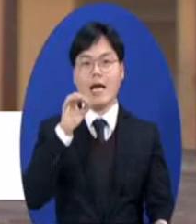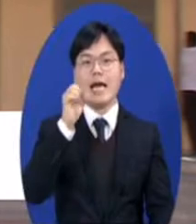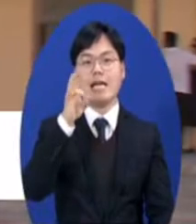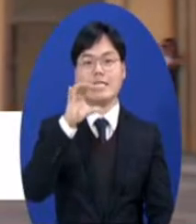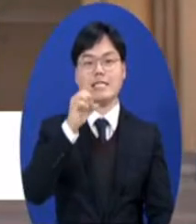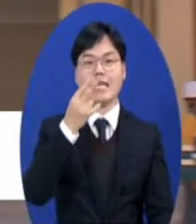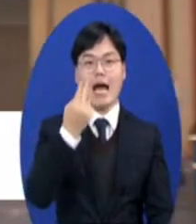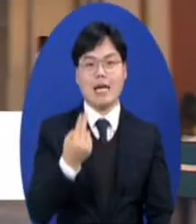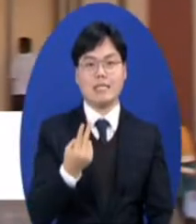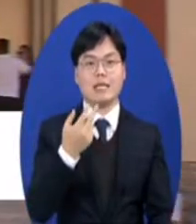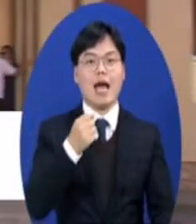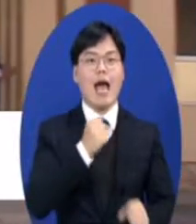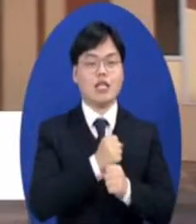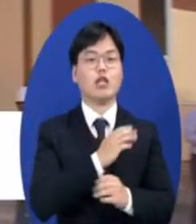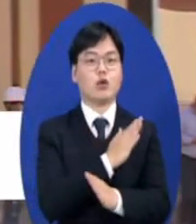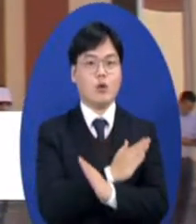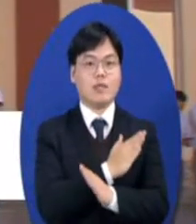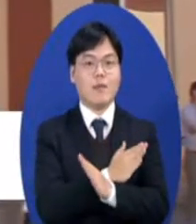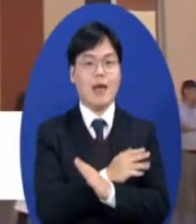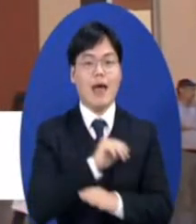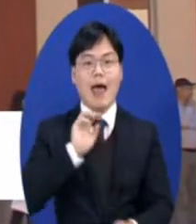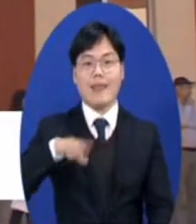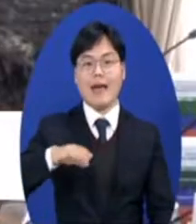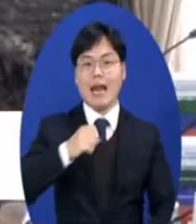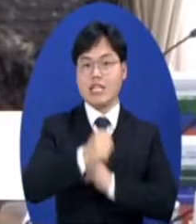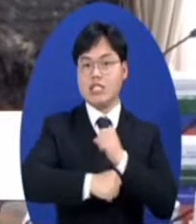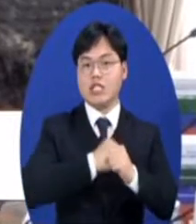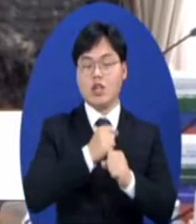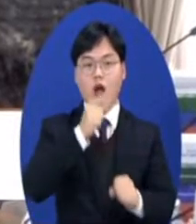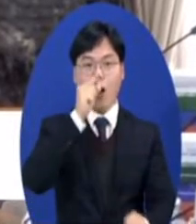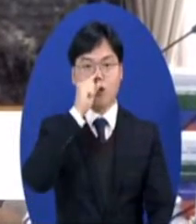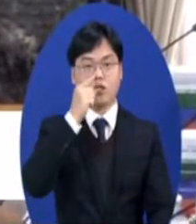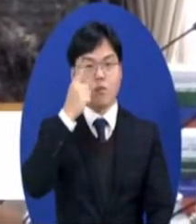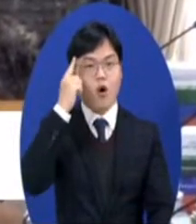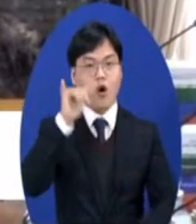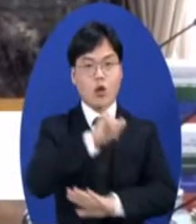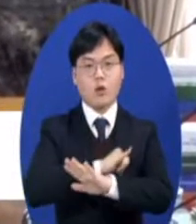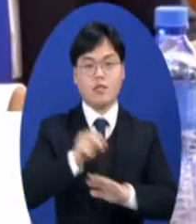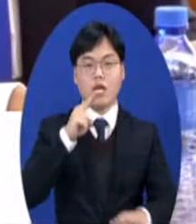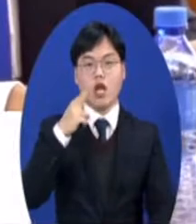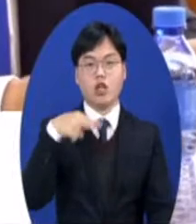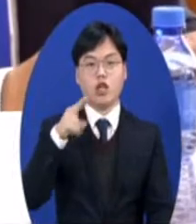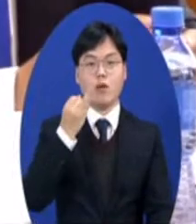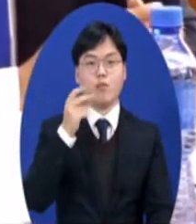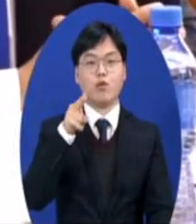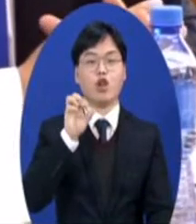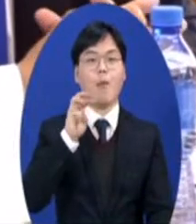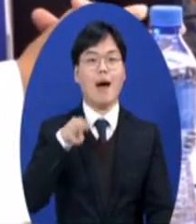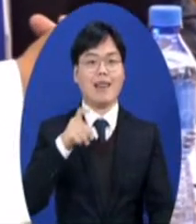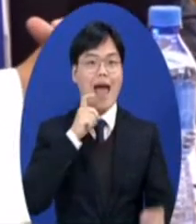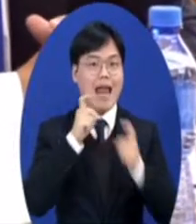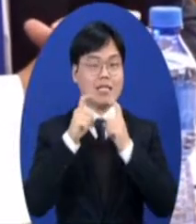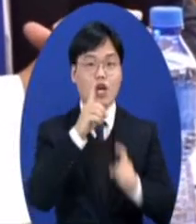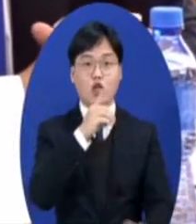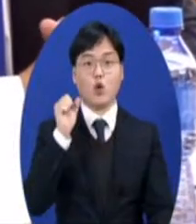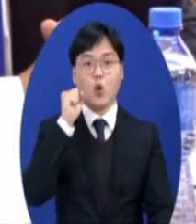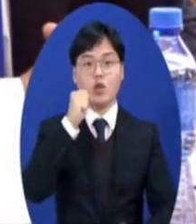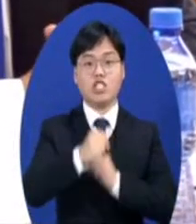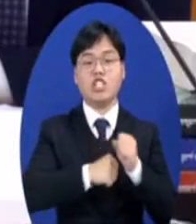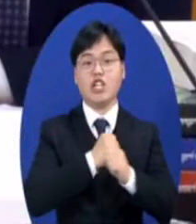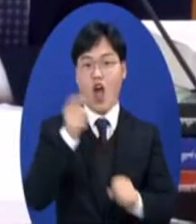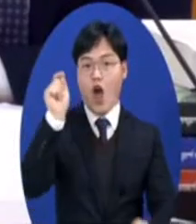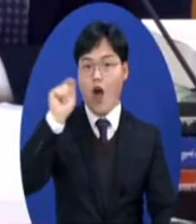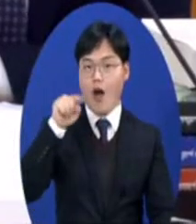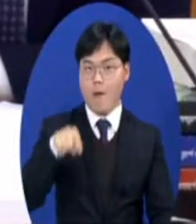3 станцын ажил үндсэндээ дууссан юм байна. Эх хонд Монгол улс, Орос Албаны улс хооронд дипломат харилцаа тогтоосны 100 жилийн ой тохион, ойг